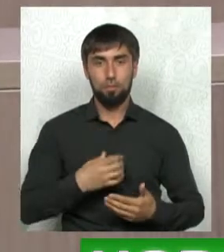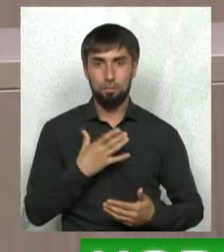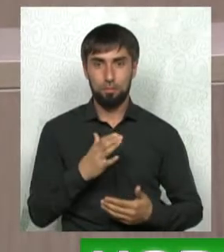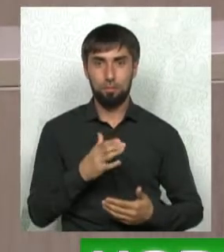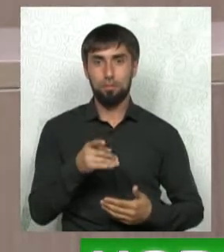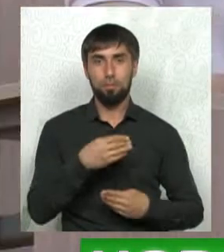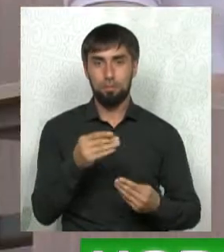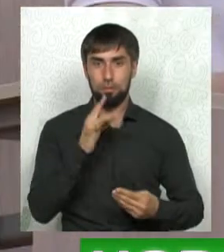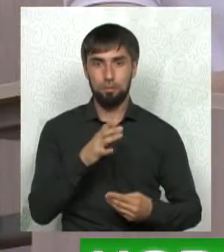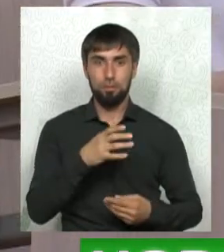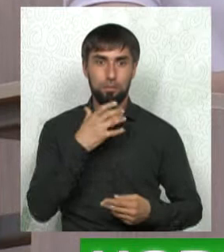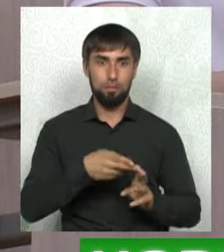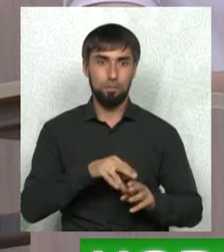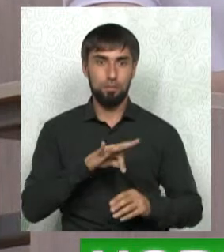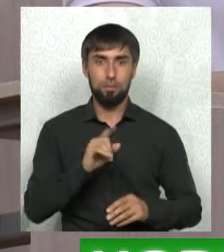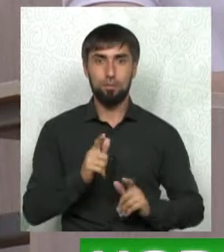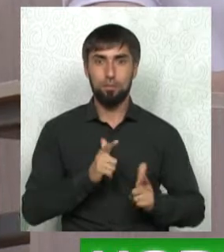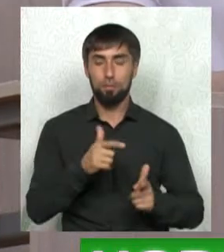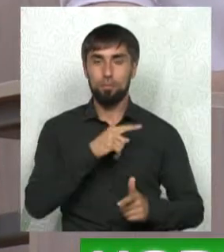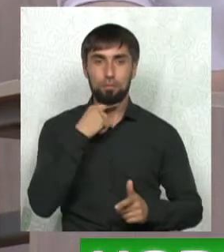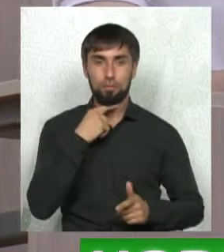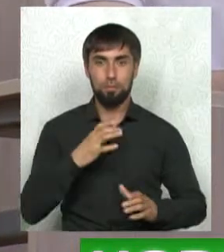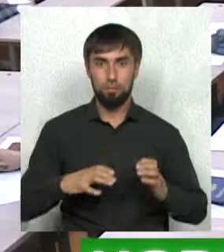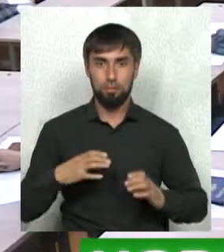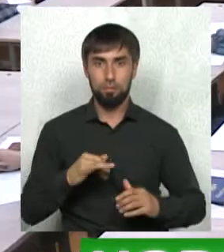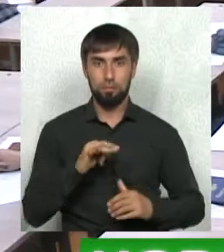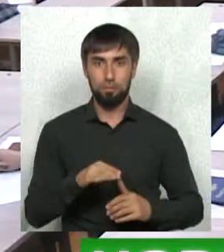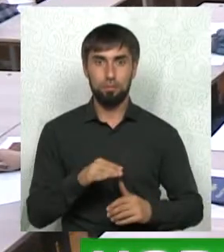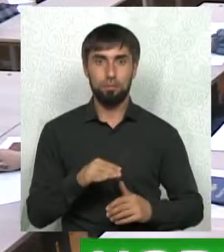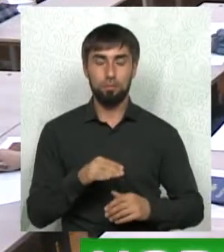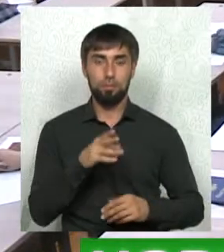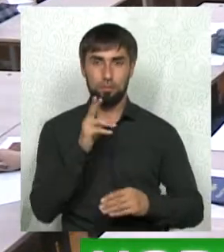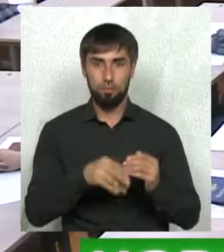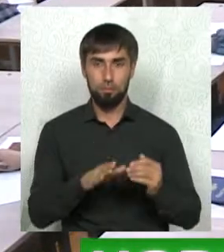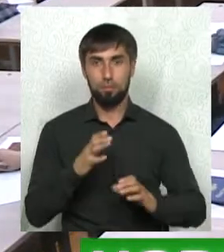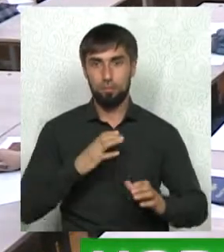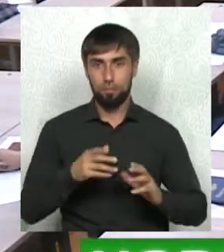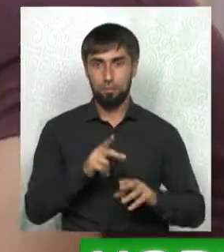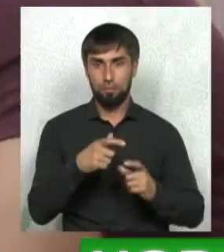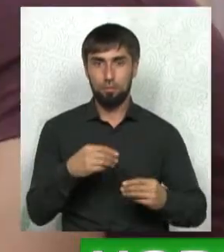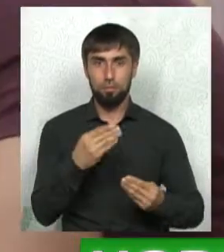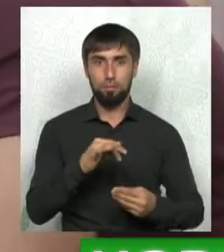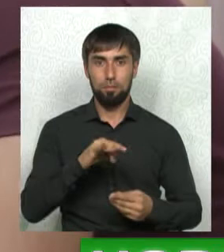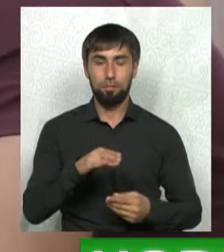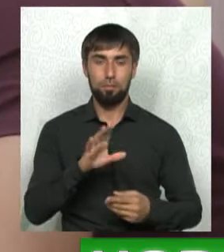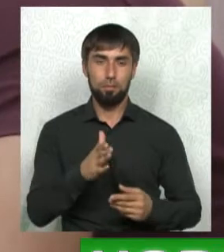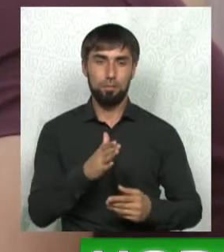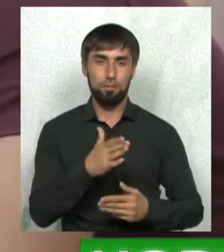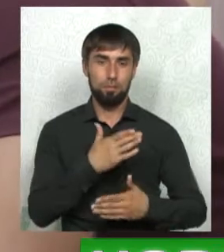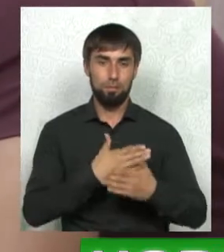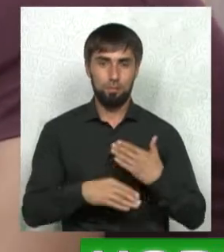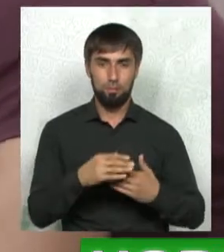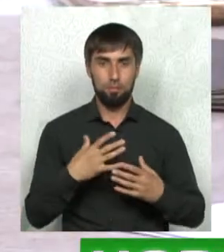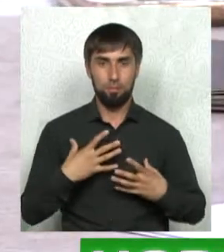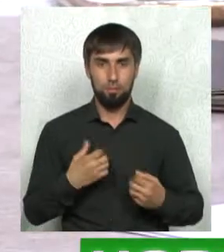здесь раздадут. Горячий аппарат для поступающих в Ингушский государственный университет подходит к концу. Экзамены сегодня сдают абитуриенты с ограниченными